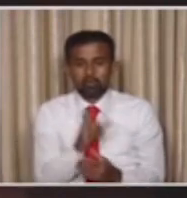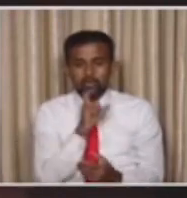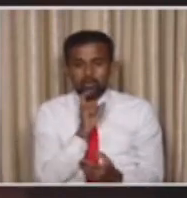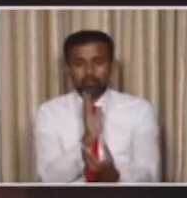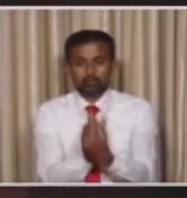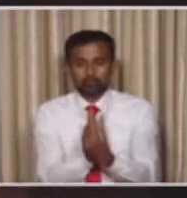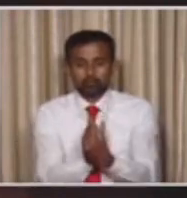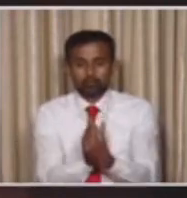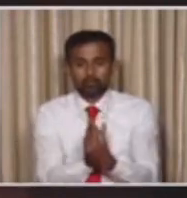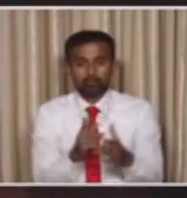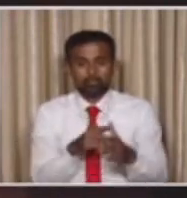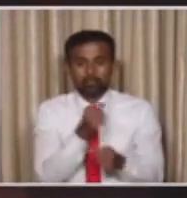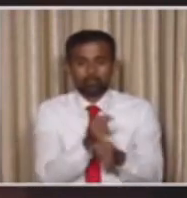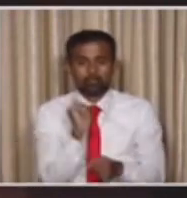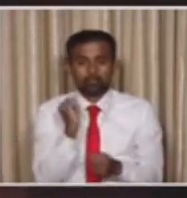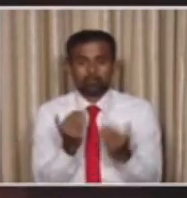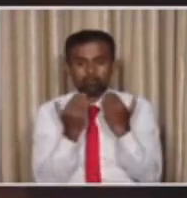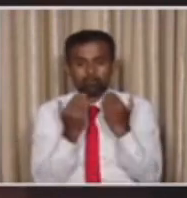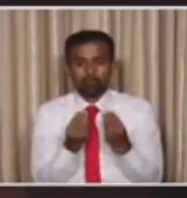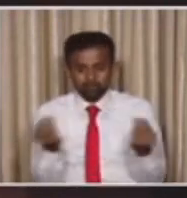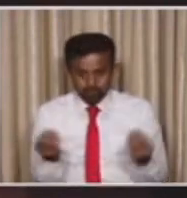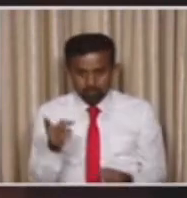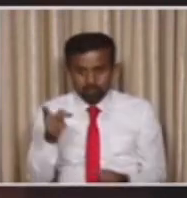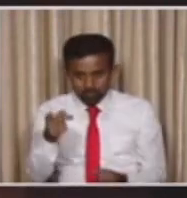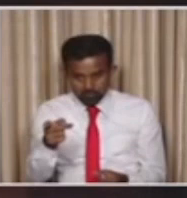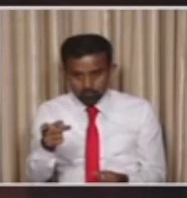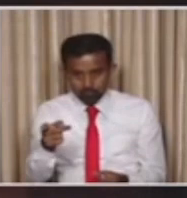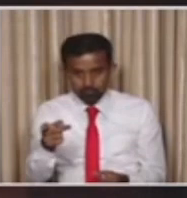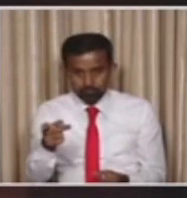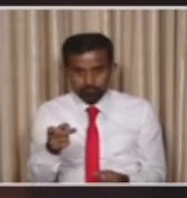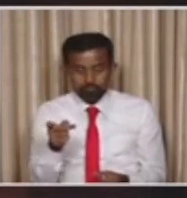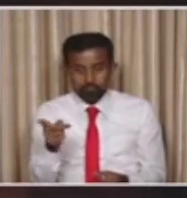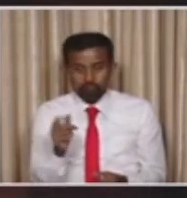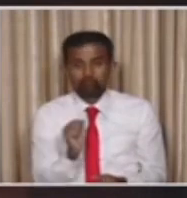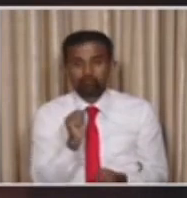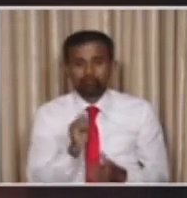පැවරීමට නීතිපතිවරයාට උපදෙස් දෙන්නේද නලින් බණ්ඩාර මැතිතුමා